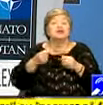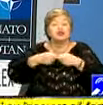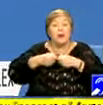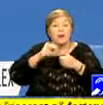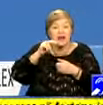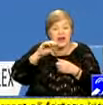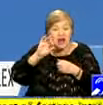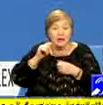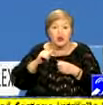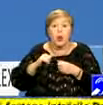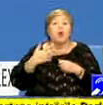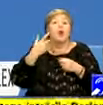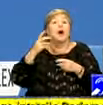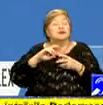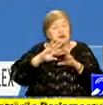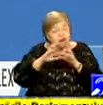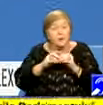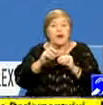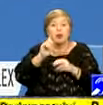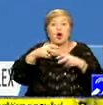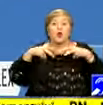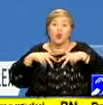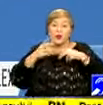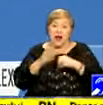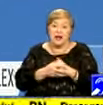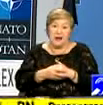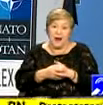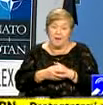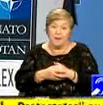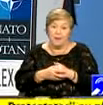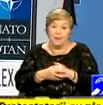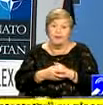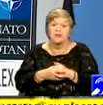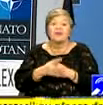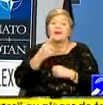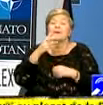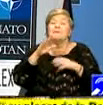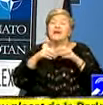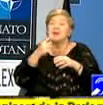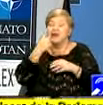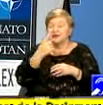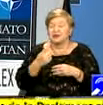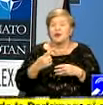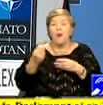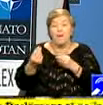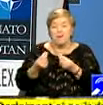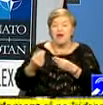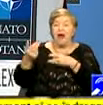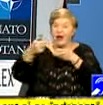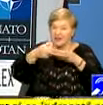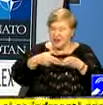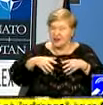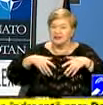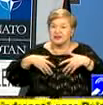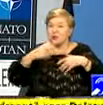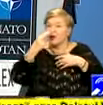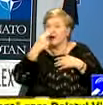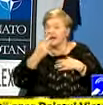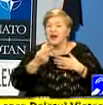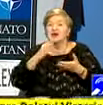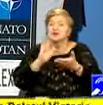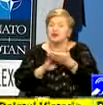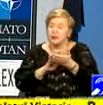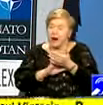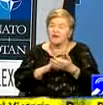cu Ucraina însăși. Așadar, domnule prim-ministru, bine ați venit la NATO, mă bucur să vă văd și felicitări pentru